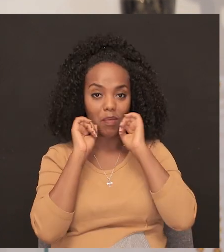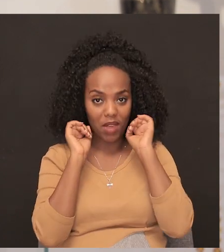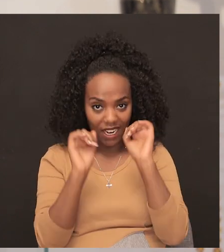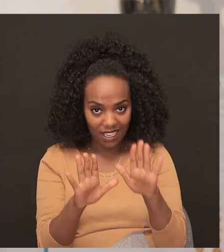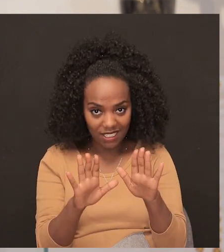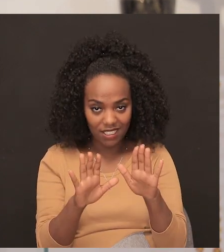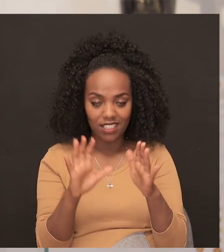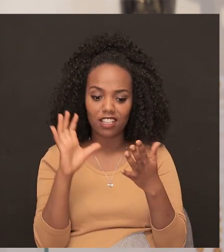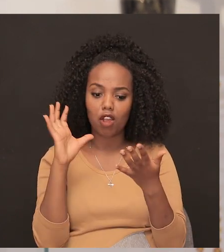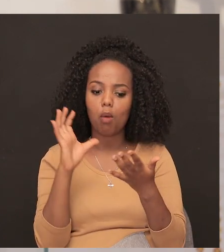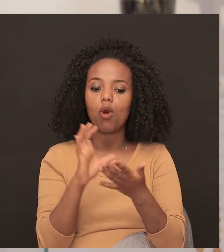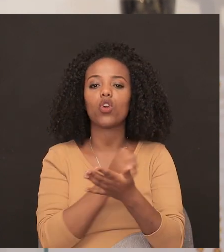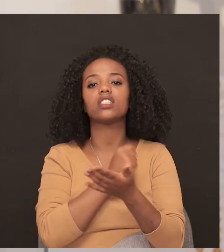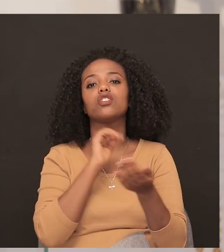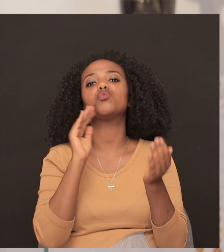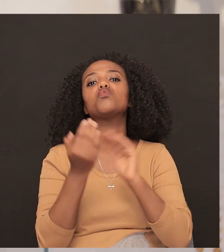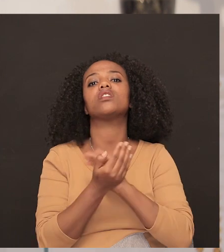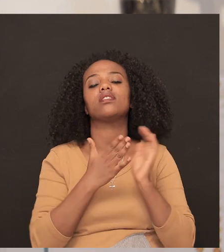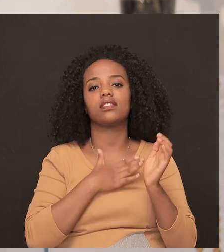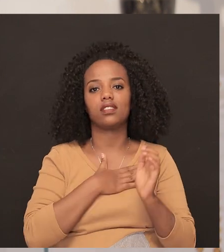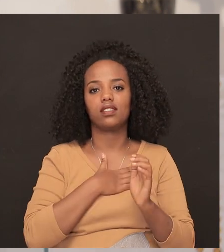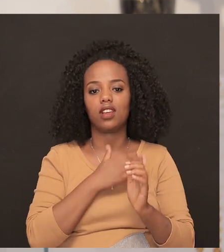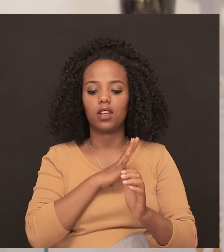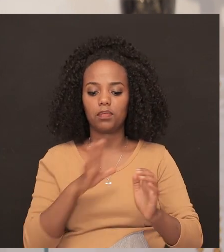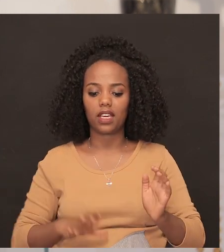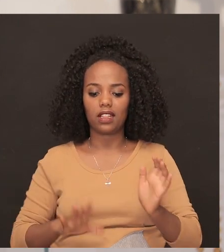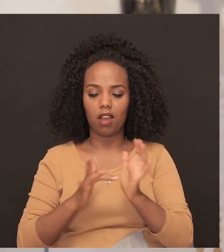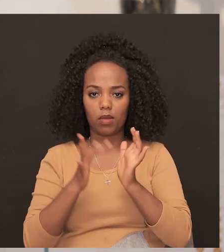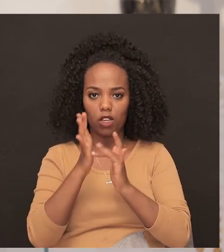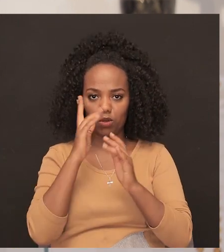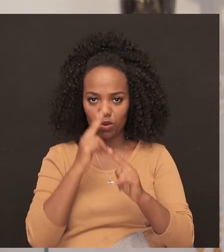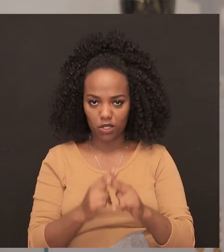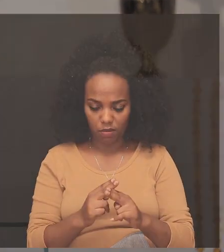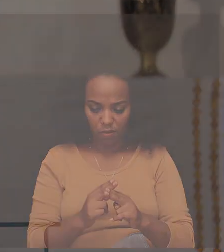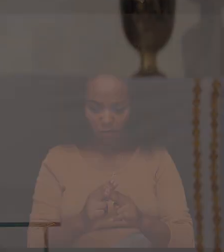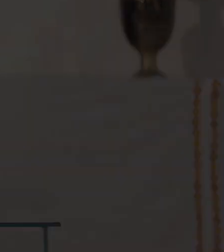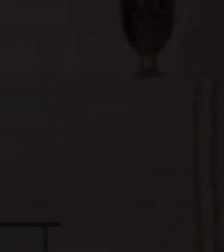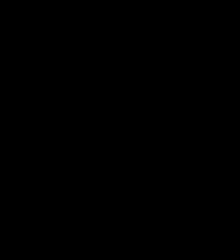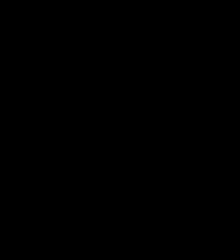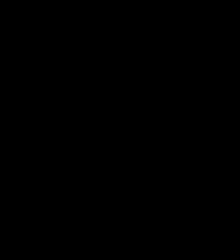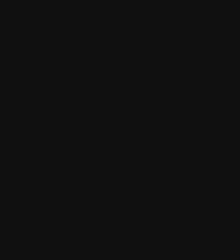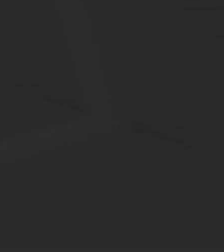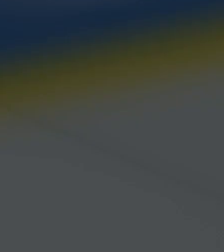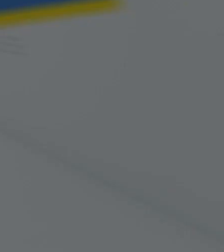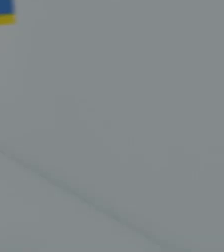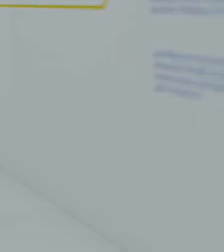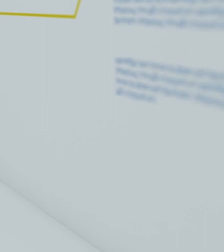የእግዚአብሔርን በረከት መውረስ ይሁንልን በጌታ በኢየሱስ ስም አሜን